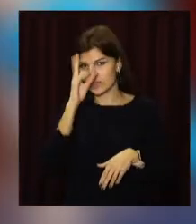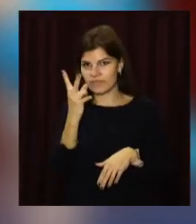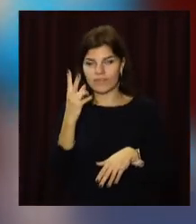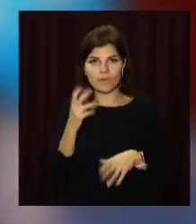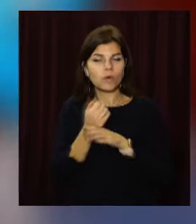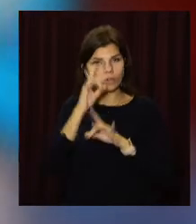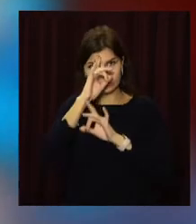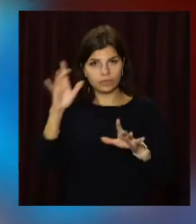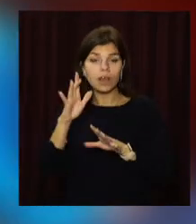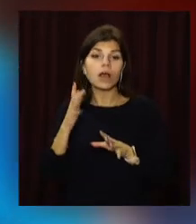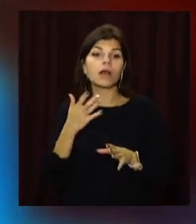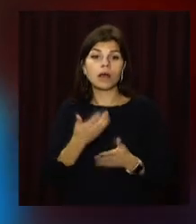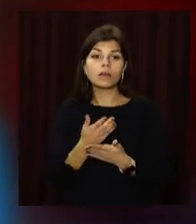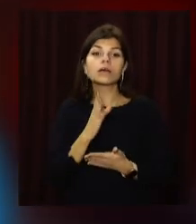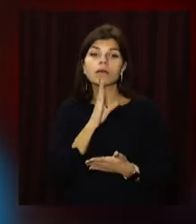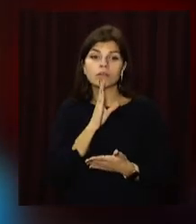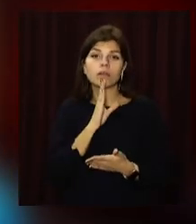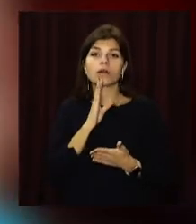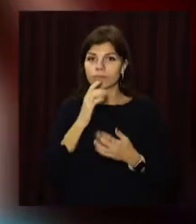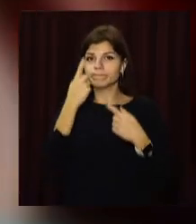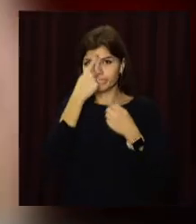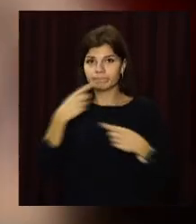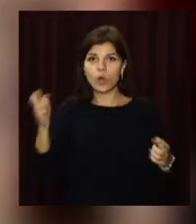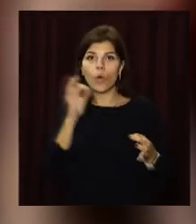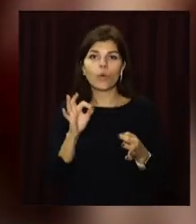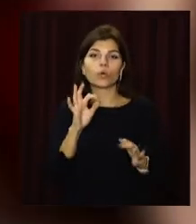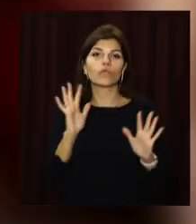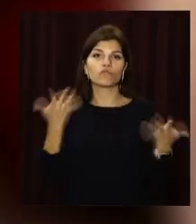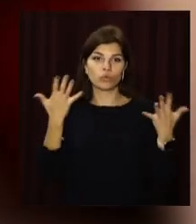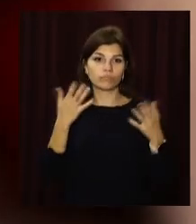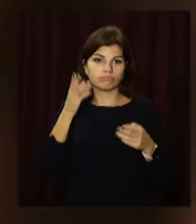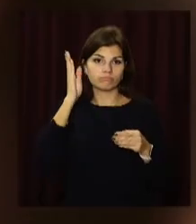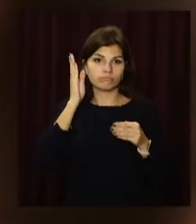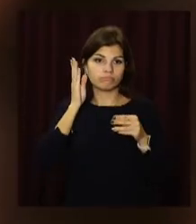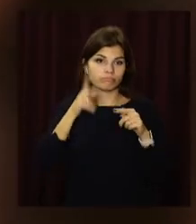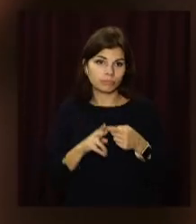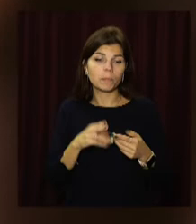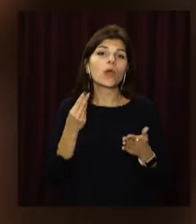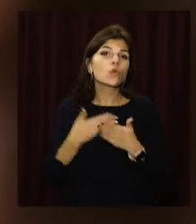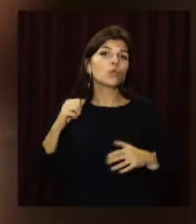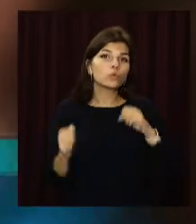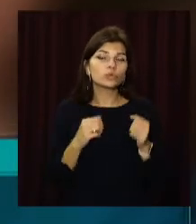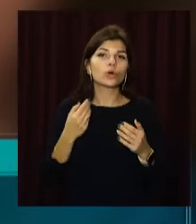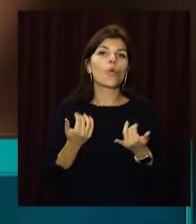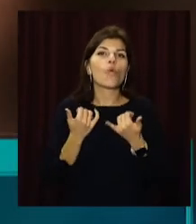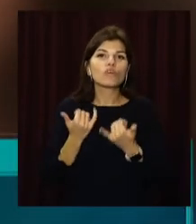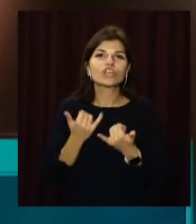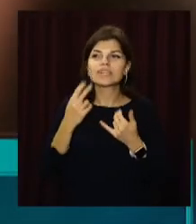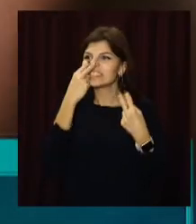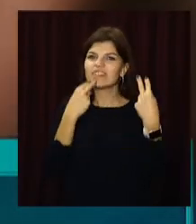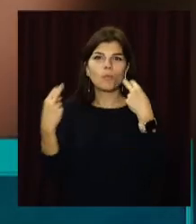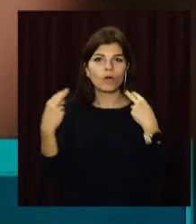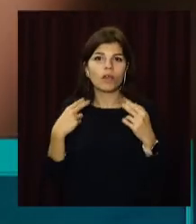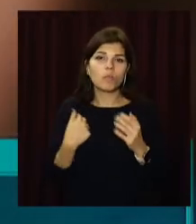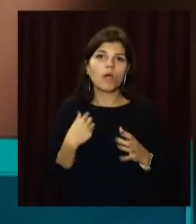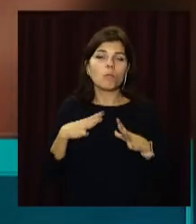Олександр Стоянов. Прима-балерина повідомила про зірваний спектакль. Дорогие друзья, уважаемые зрители, мы вынуждены